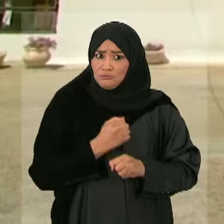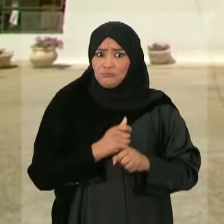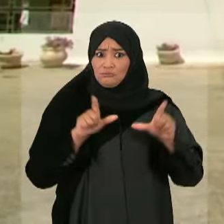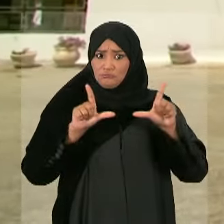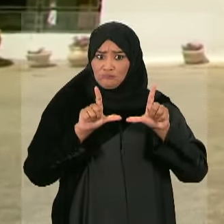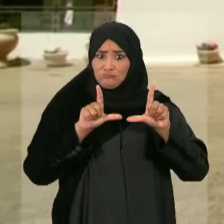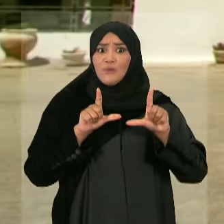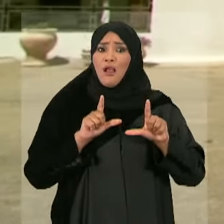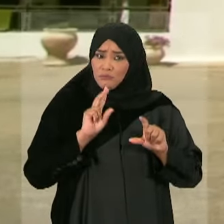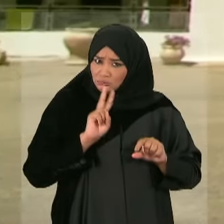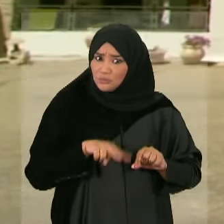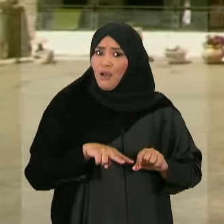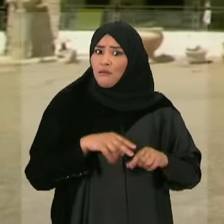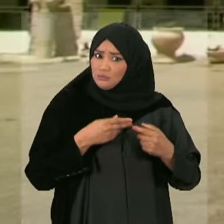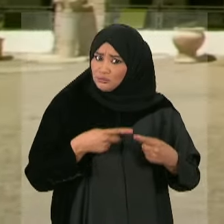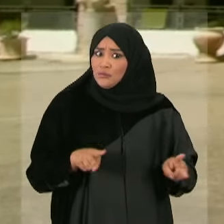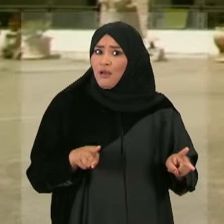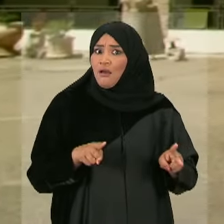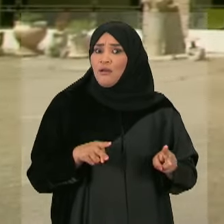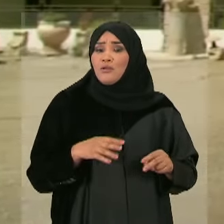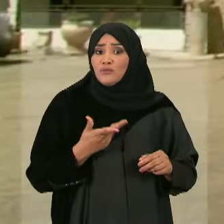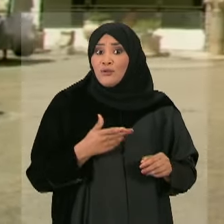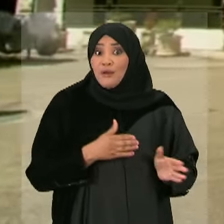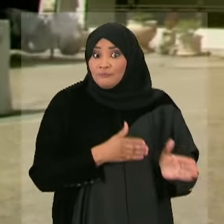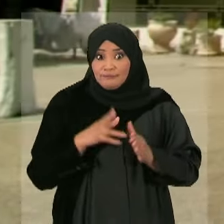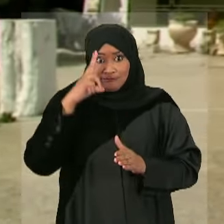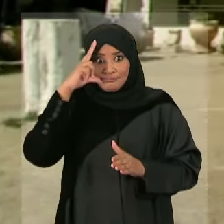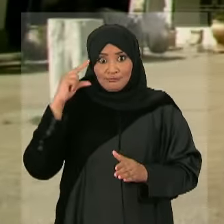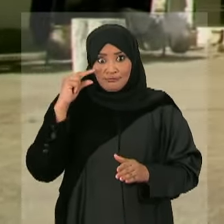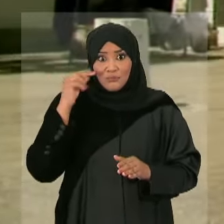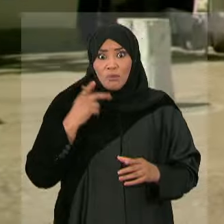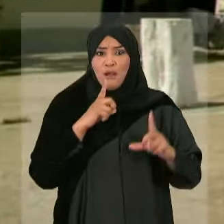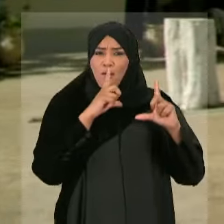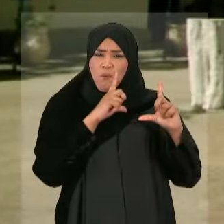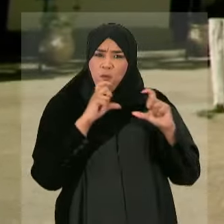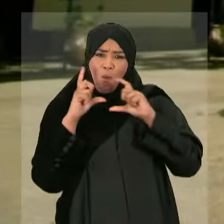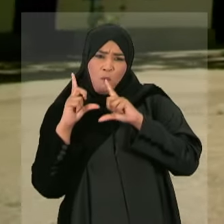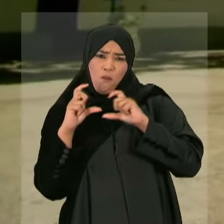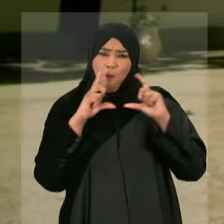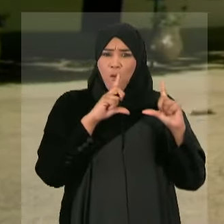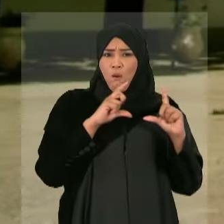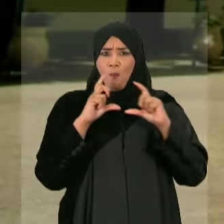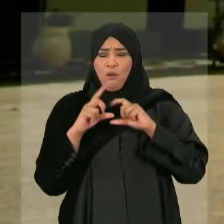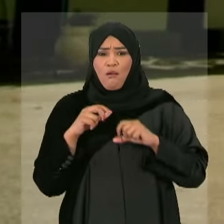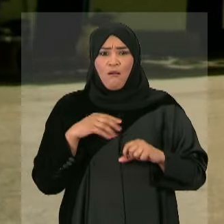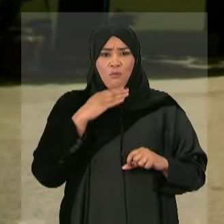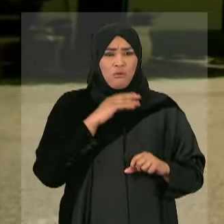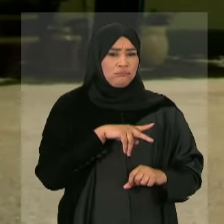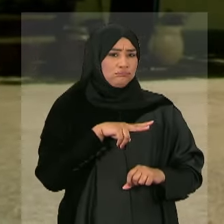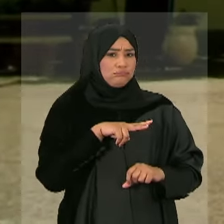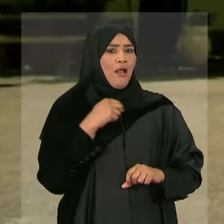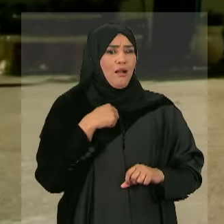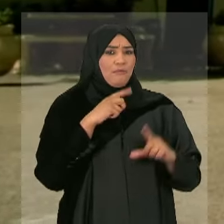الفوتوغرافي. فلما أجى على الناصري وقالوا إنه إسا بدنا نبلش يعمل الصور، فأبوي طلعت براسه إنه آه ببلش